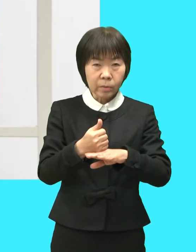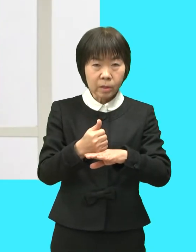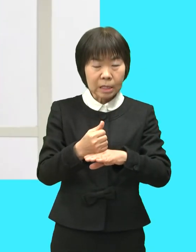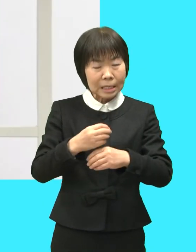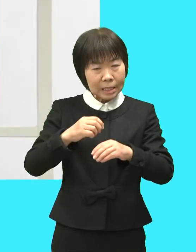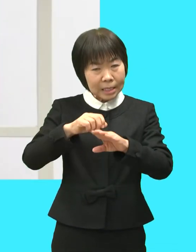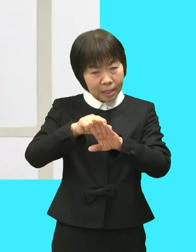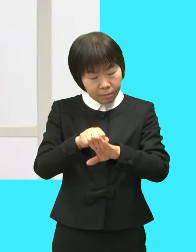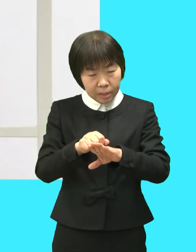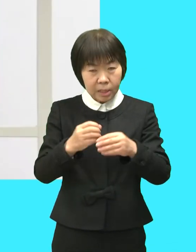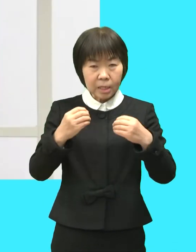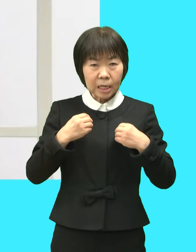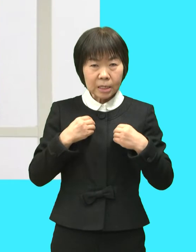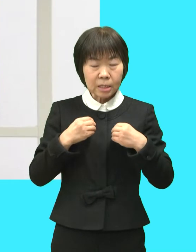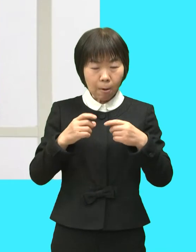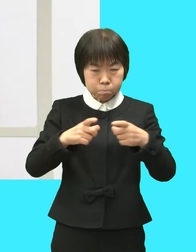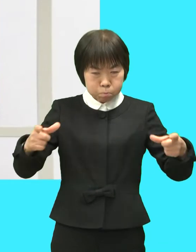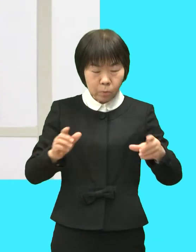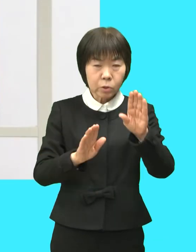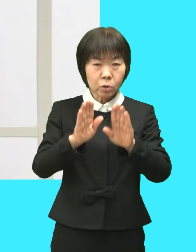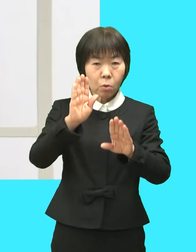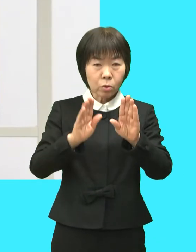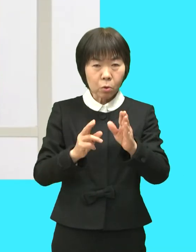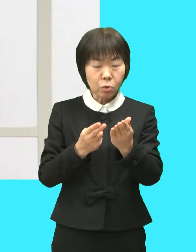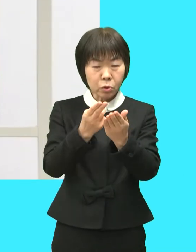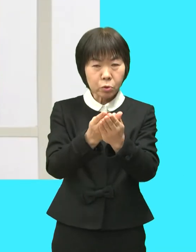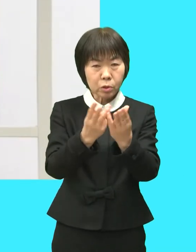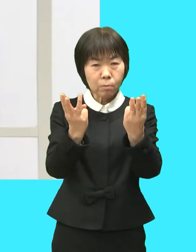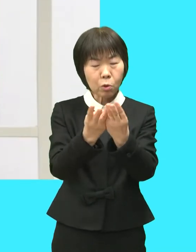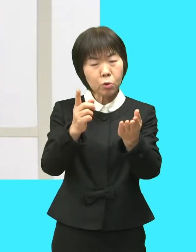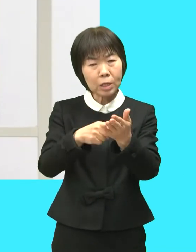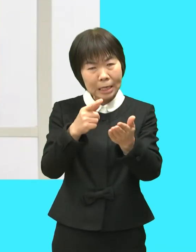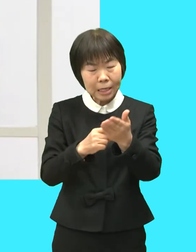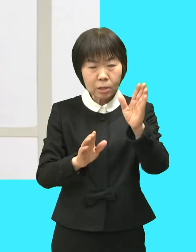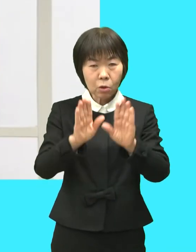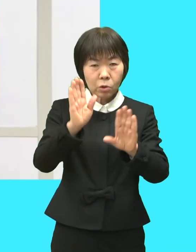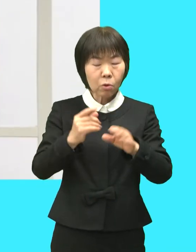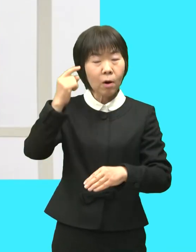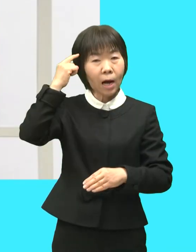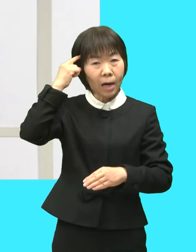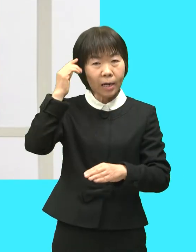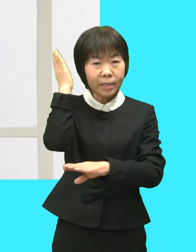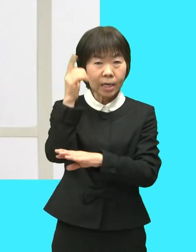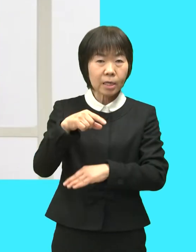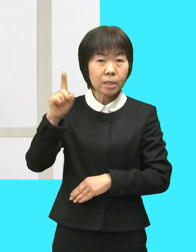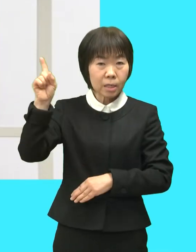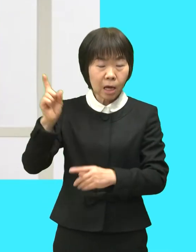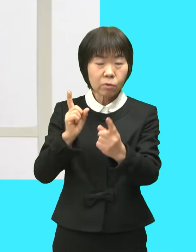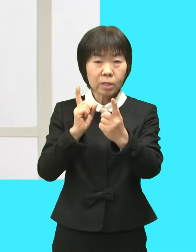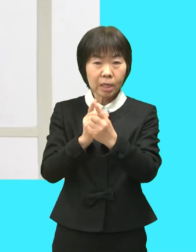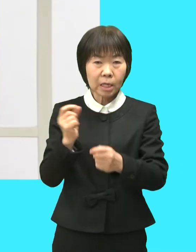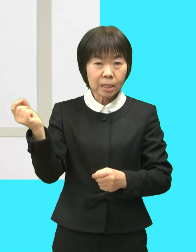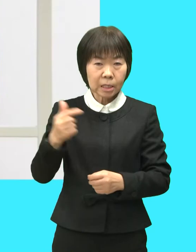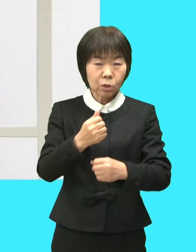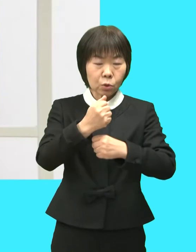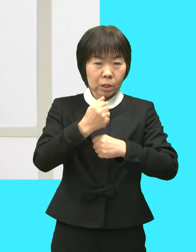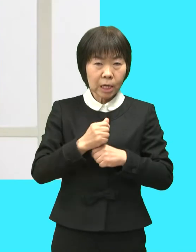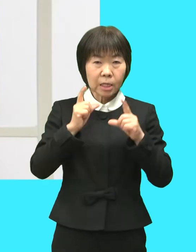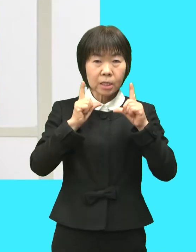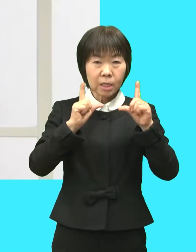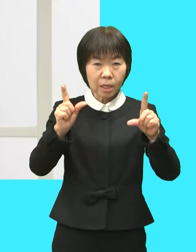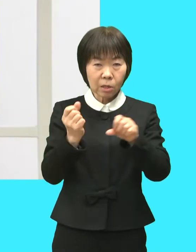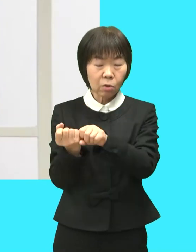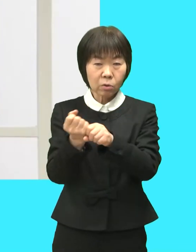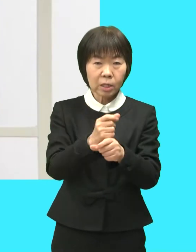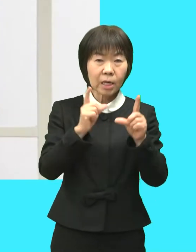厳しい感染状況、入院の受け入れ体制を踏まえて政府に対して緊急事態宣言の再